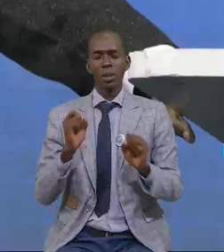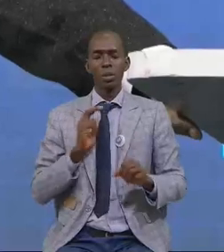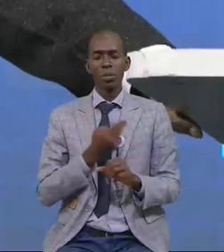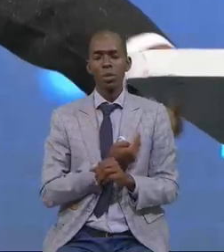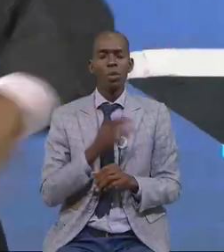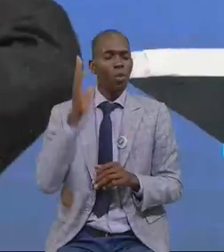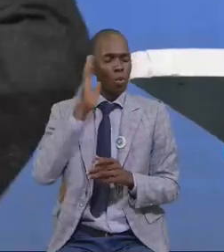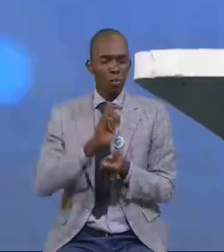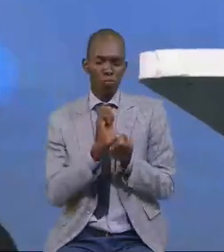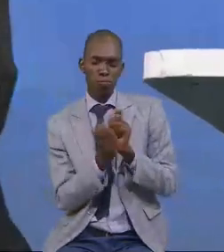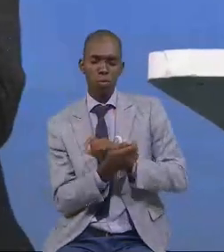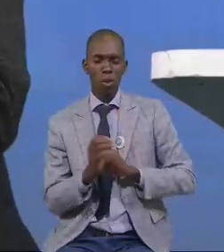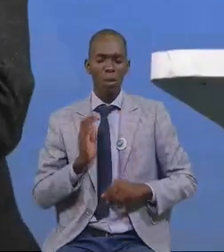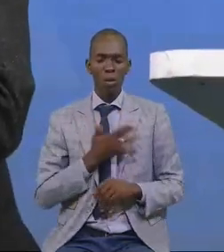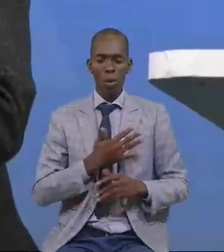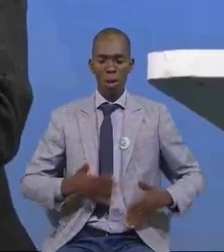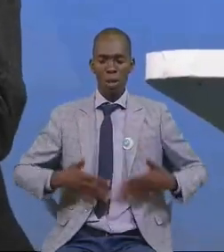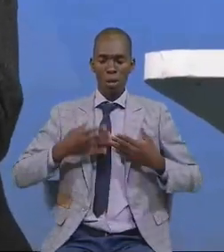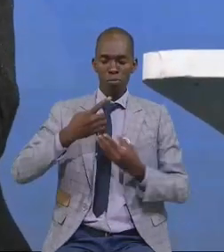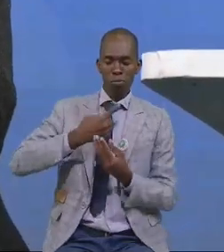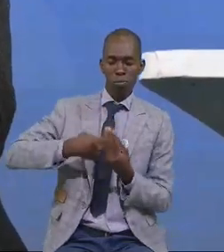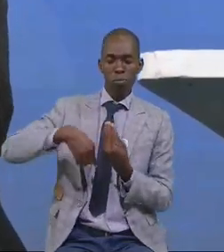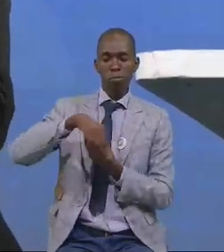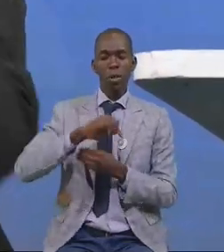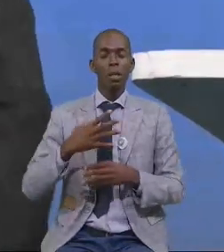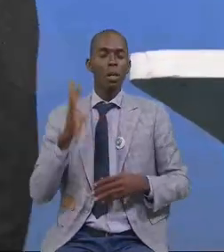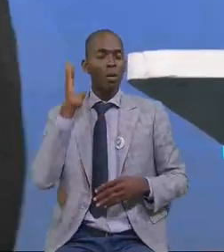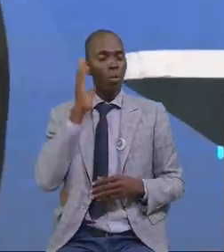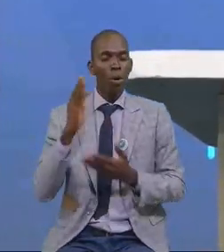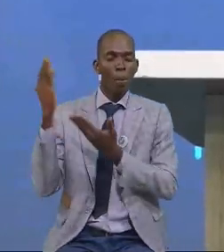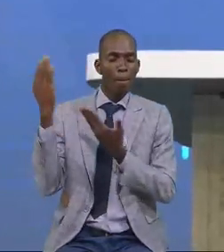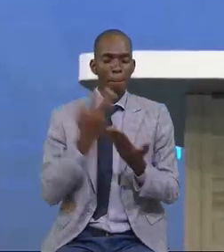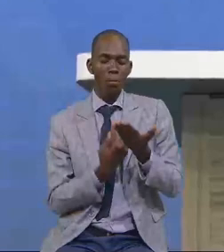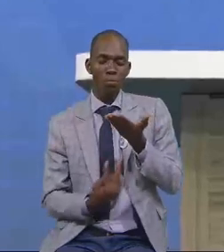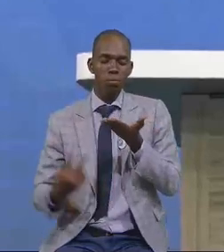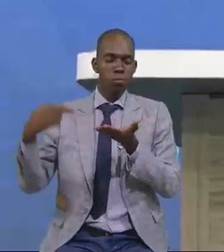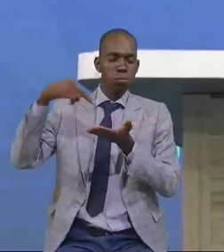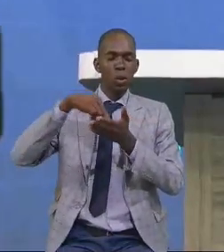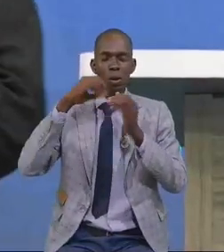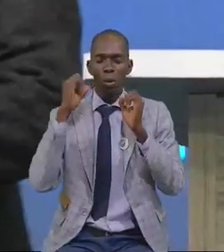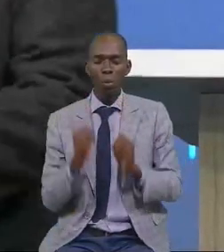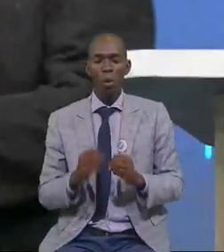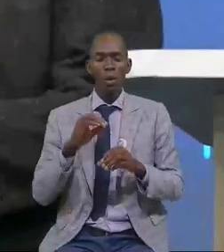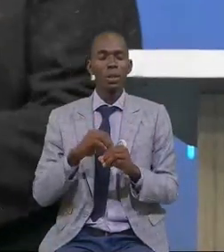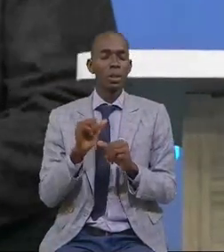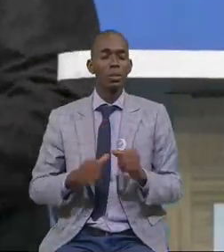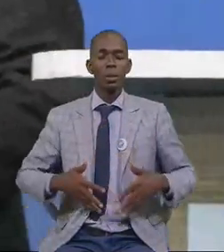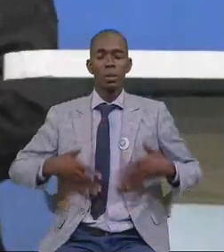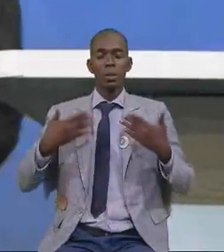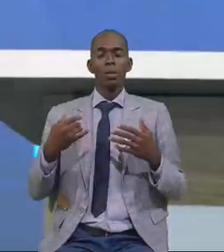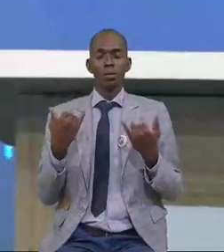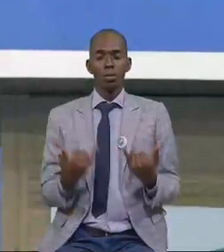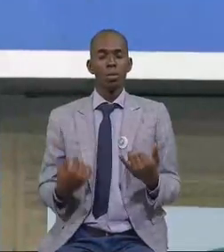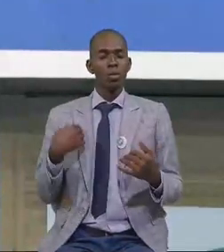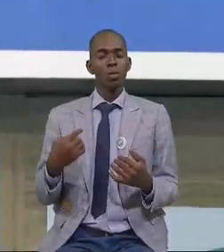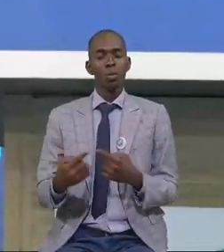pour transformer notre vie, et qu'il apporte la puissance de résurrection à toute vie.